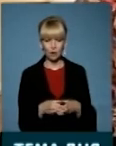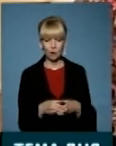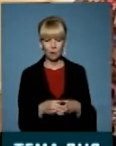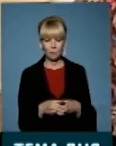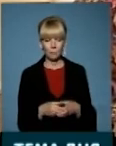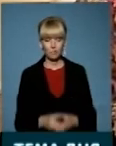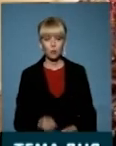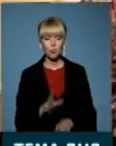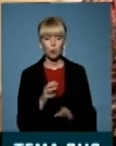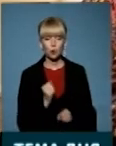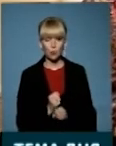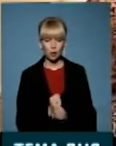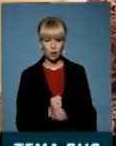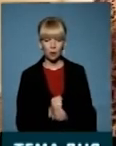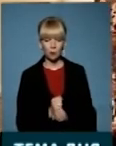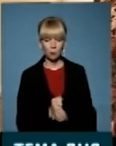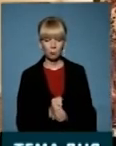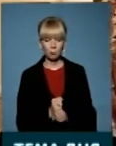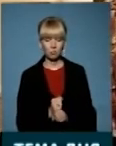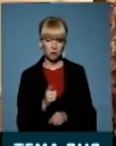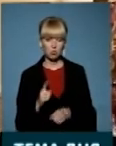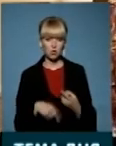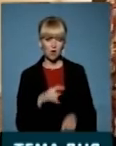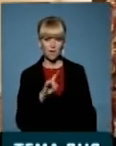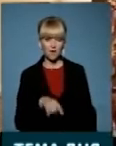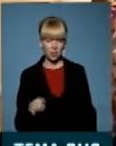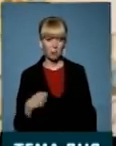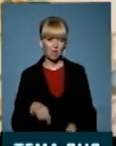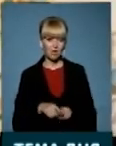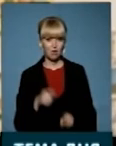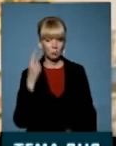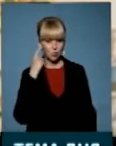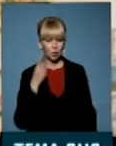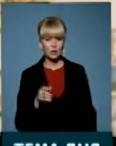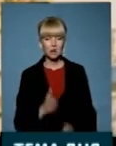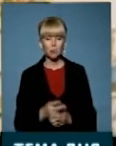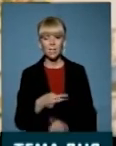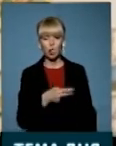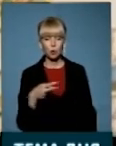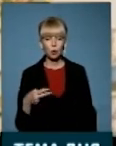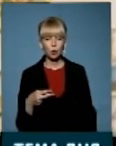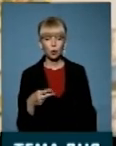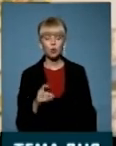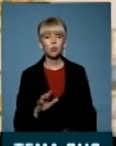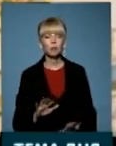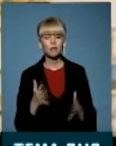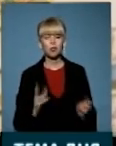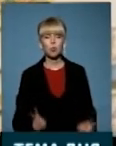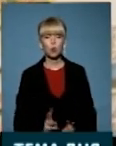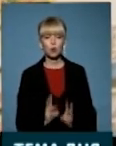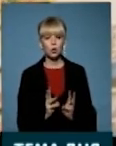будете робити? Туди, через вікно, як собі думаю. Ви знаходитесь на другому поверсі. Якщо, не дай Боже, станеться